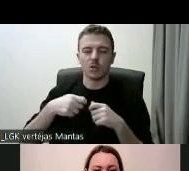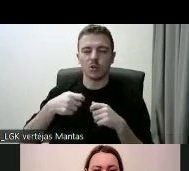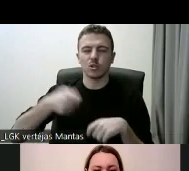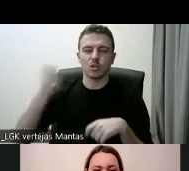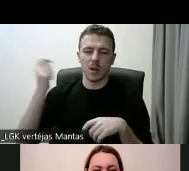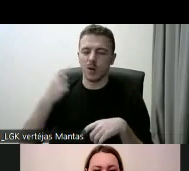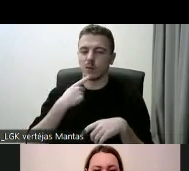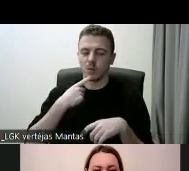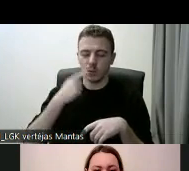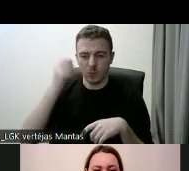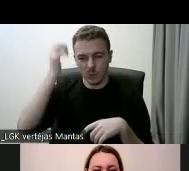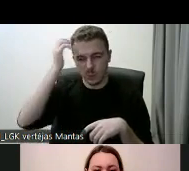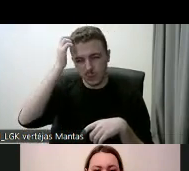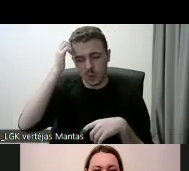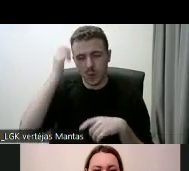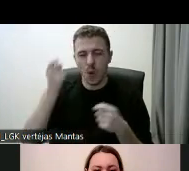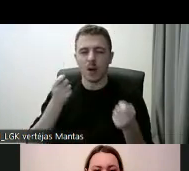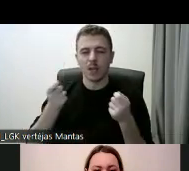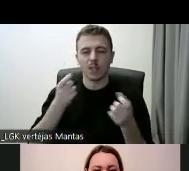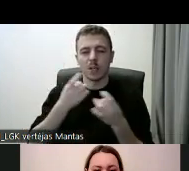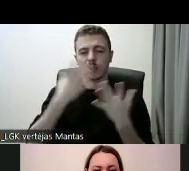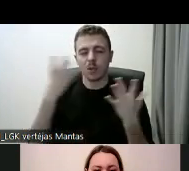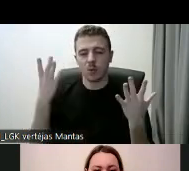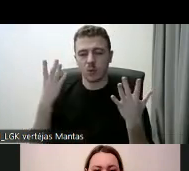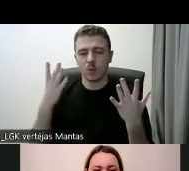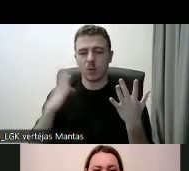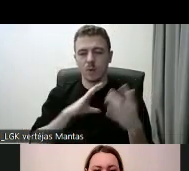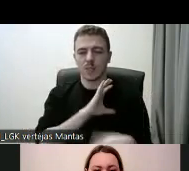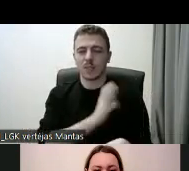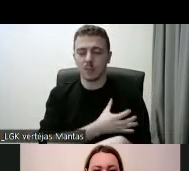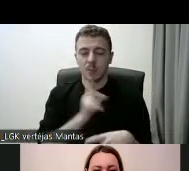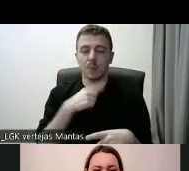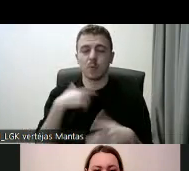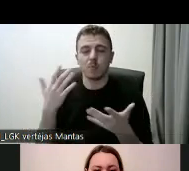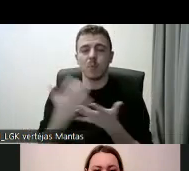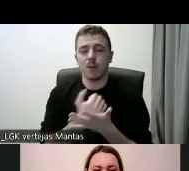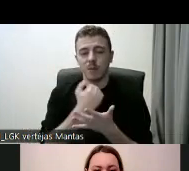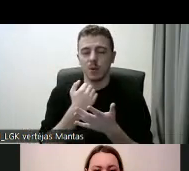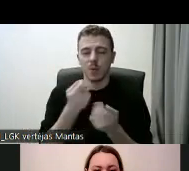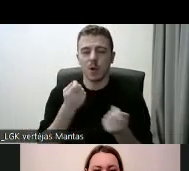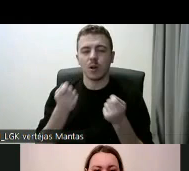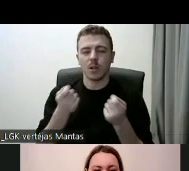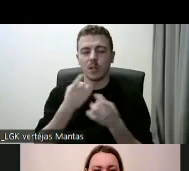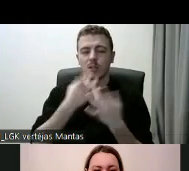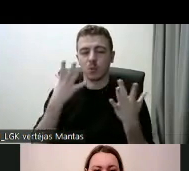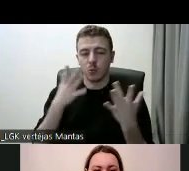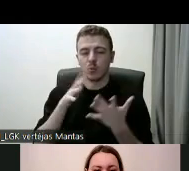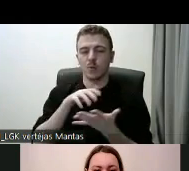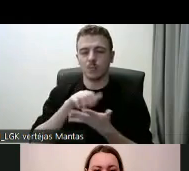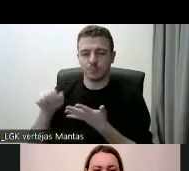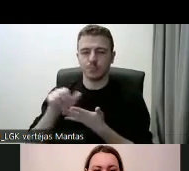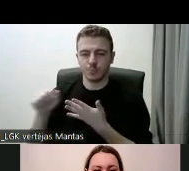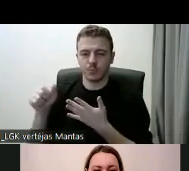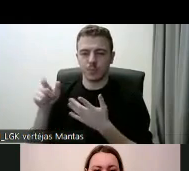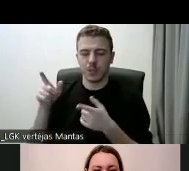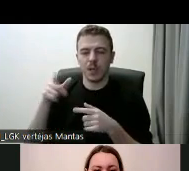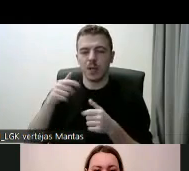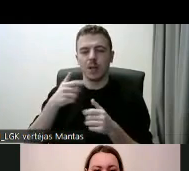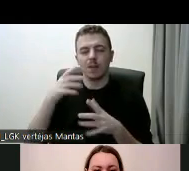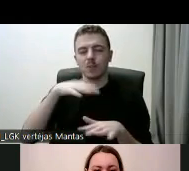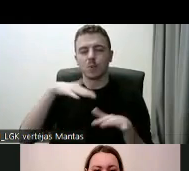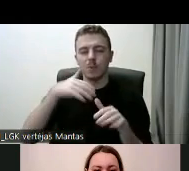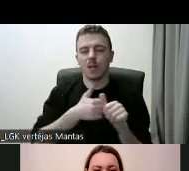O organizacinė kultūra buvo stipra ir vis tik tai mums pavyko per organizacinę kultūrą įveikti tą atsilikusią visuomeninę